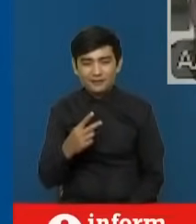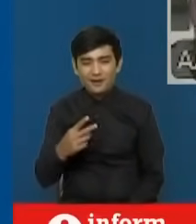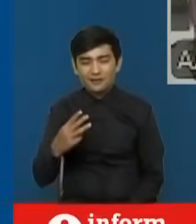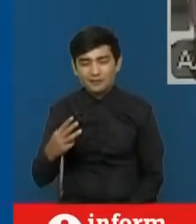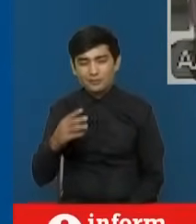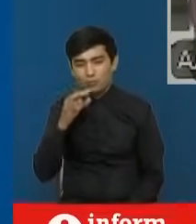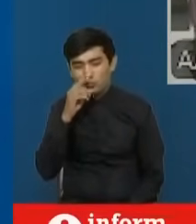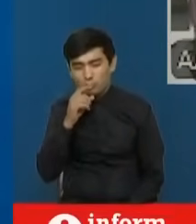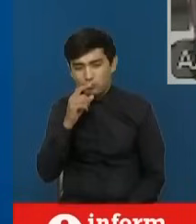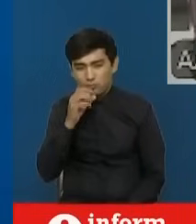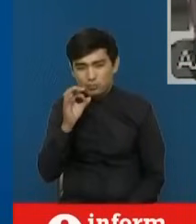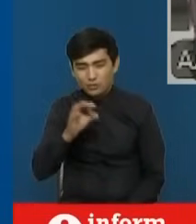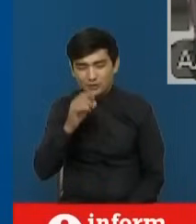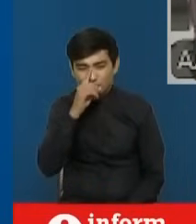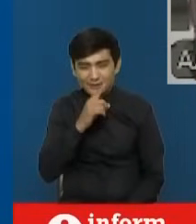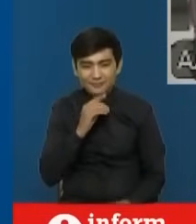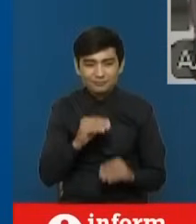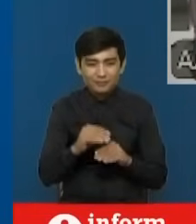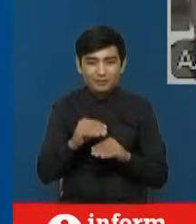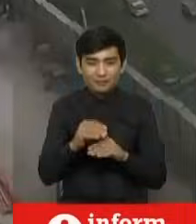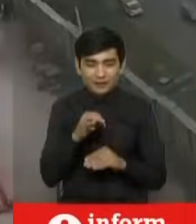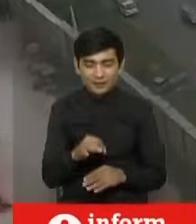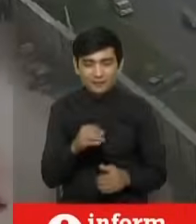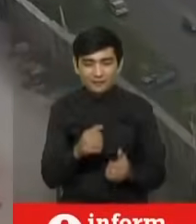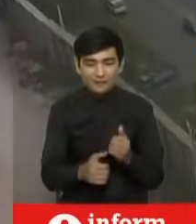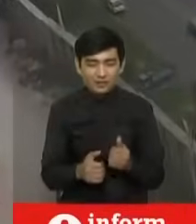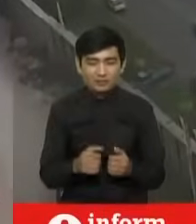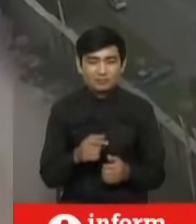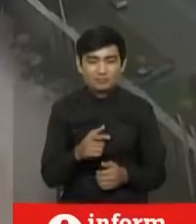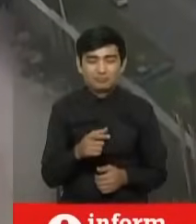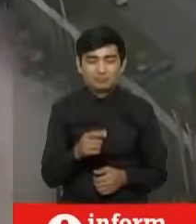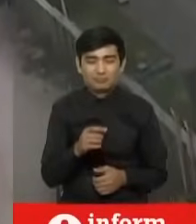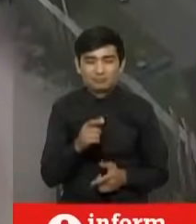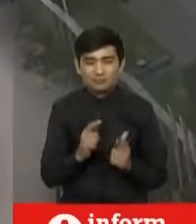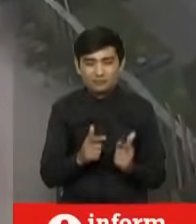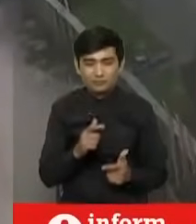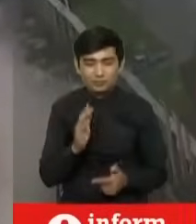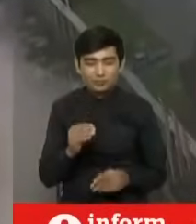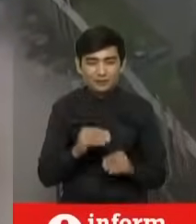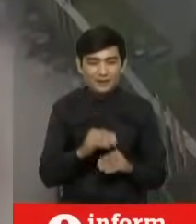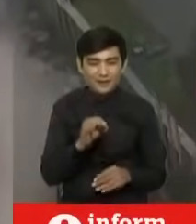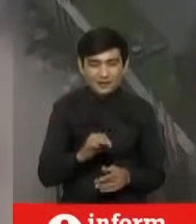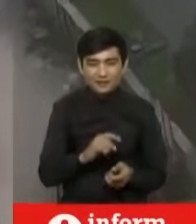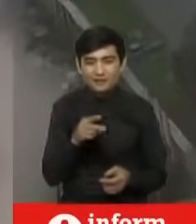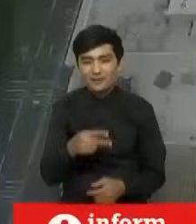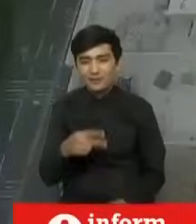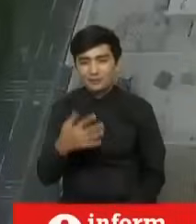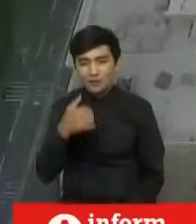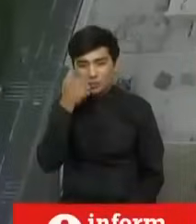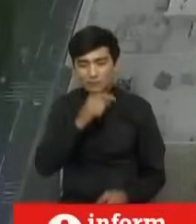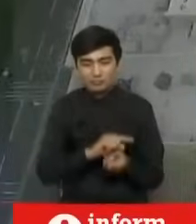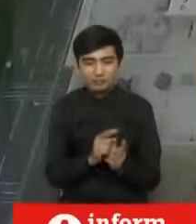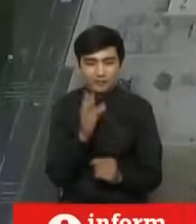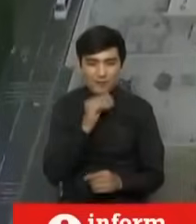месяц, 1,5%, это рост нормальный. Сейчас идут постоянные колебания. А вот в 2025 году ситуация может поменяться. Жилье может подорожать